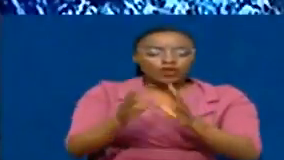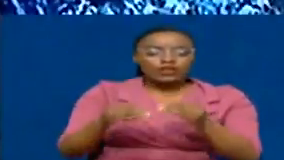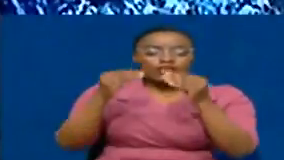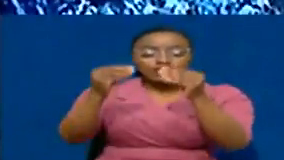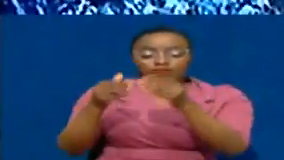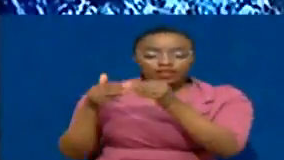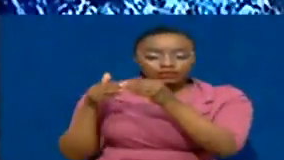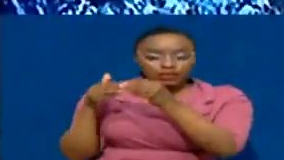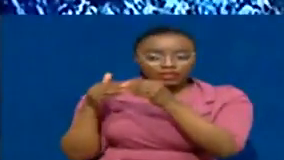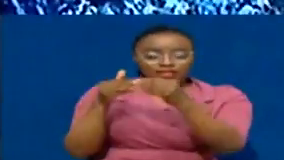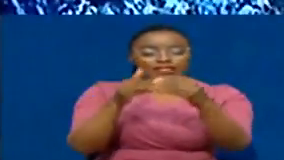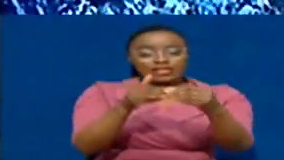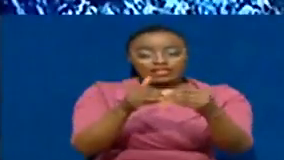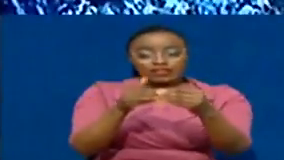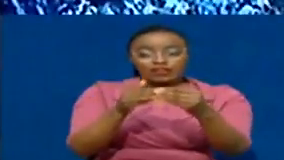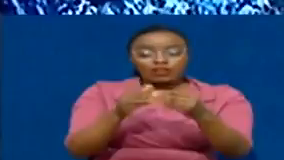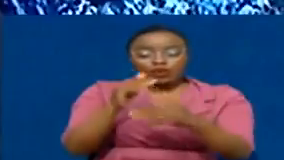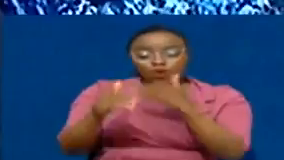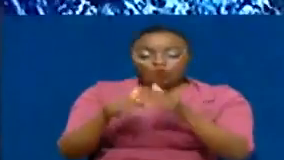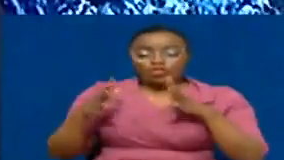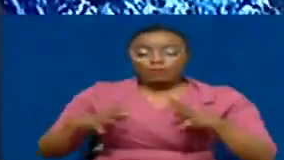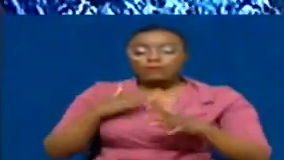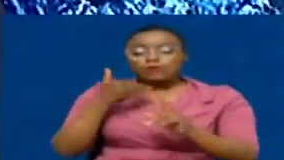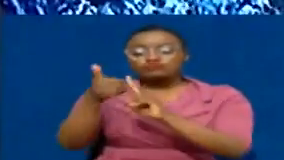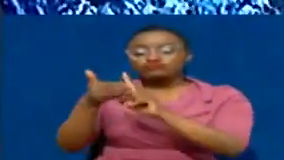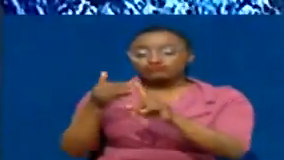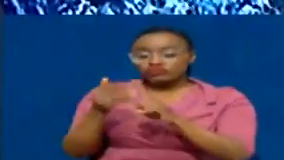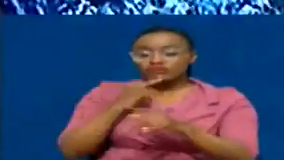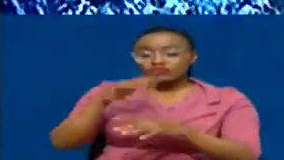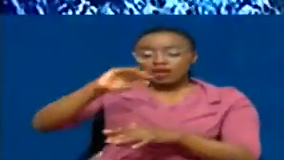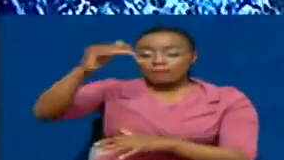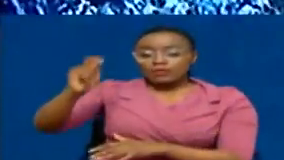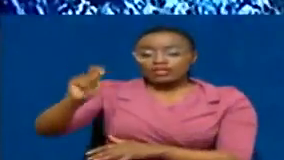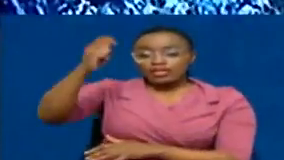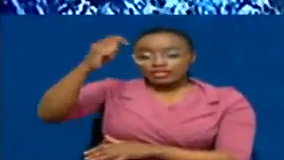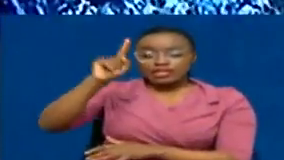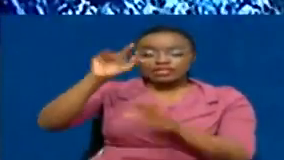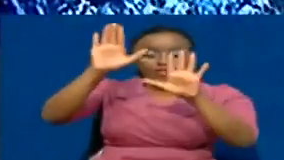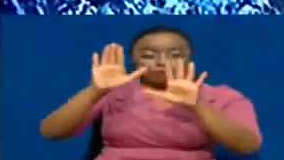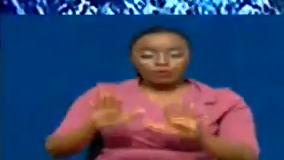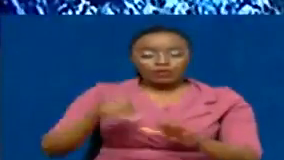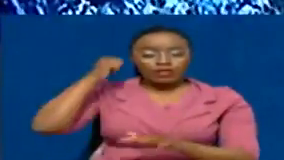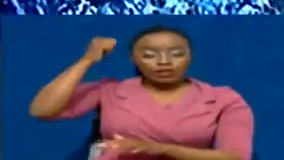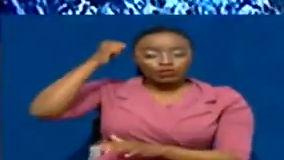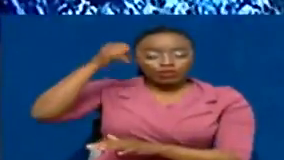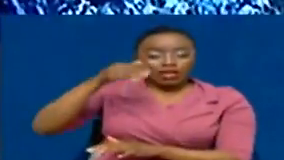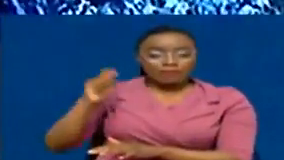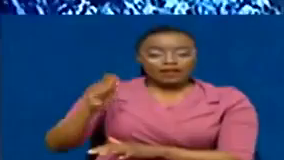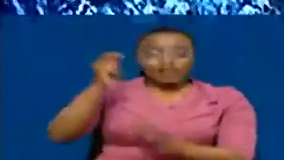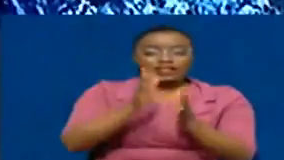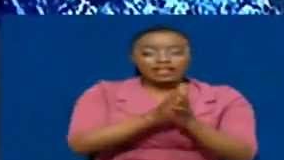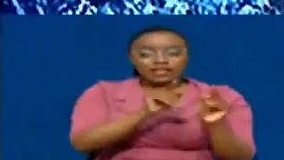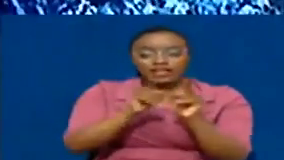kupewa kipaumbele na washindani wao. Aidha wanasema eneo la Mlima Kenya ni muhimu katika siasa za Kenya